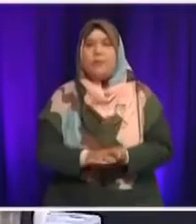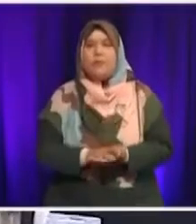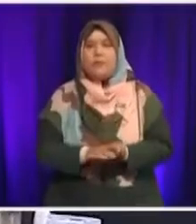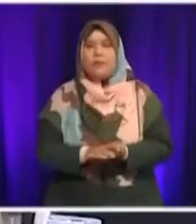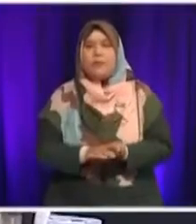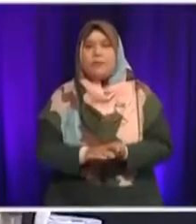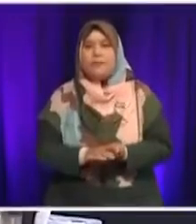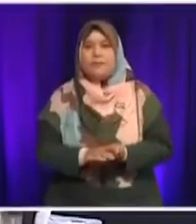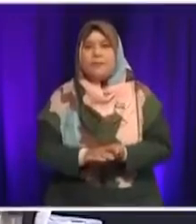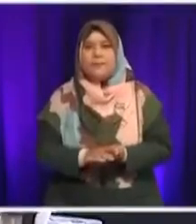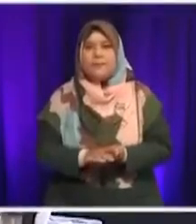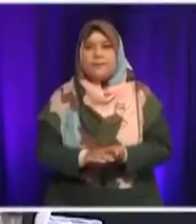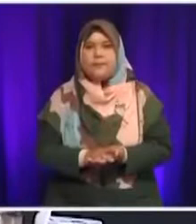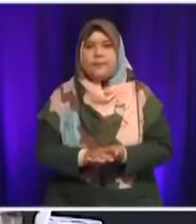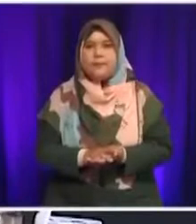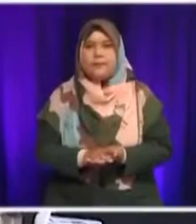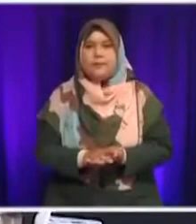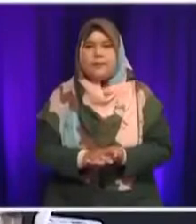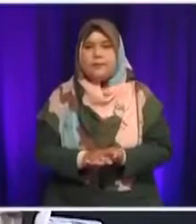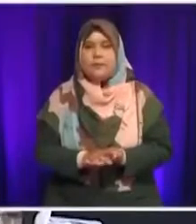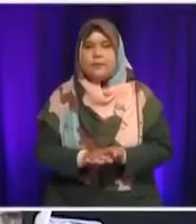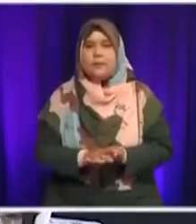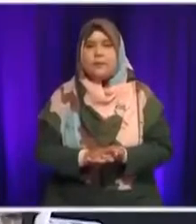periodenya Oke kalau kita